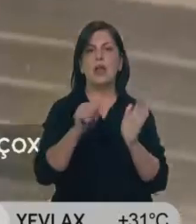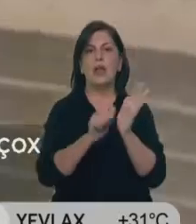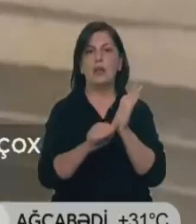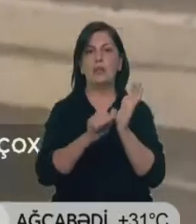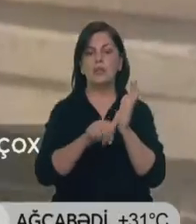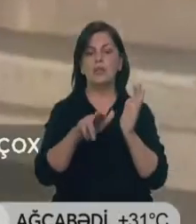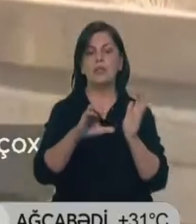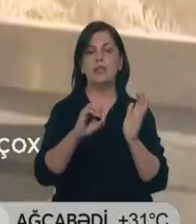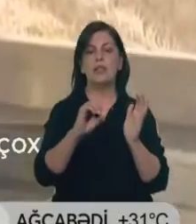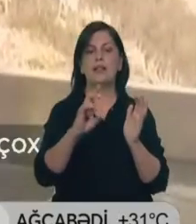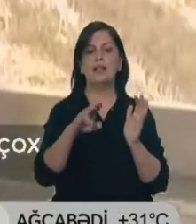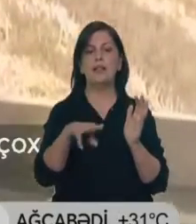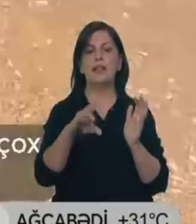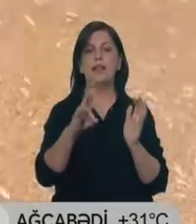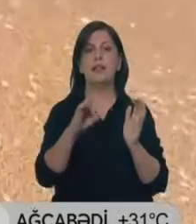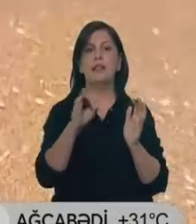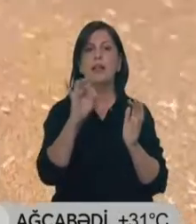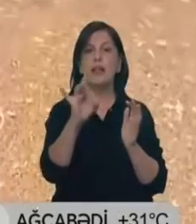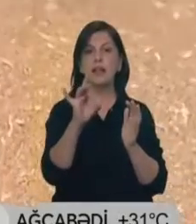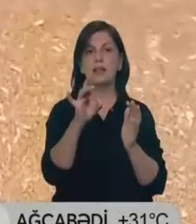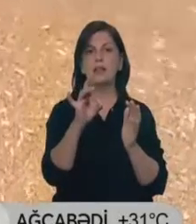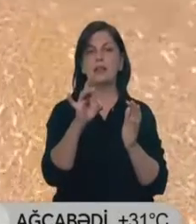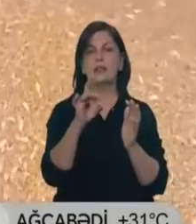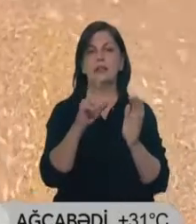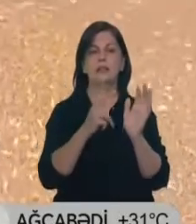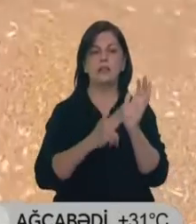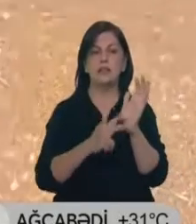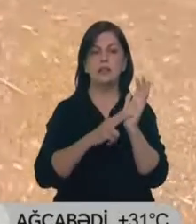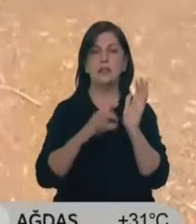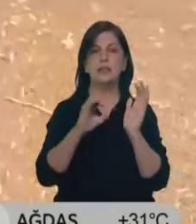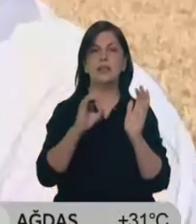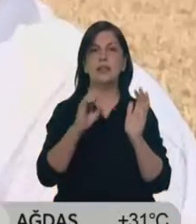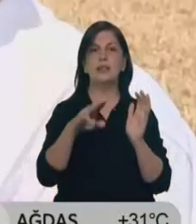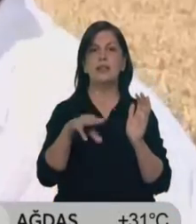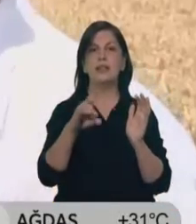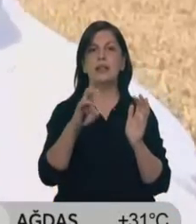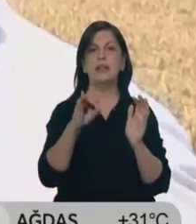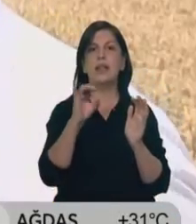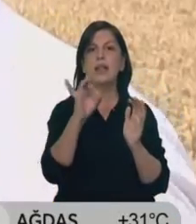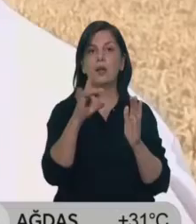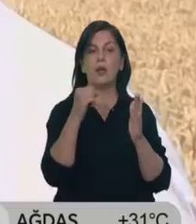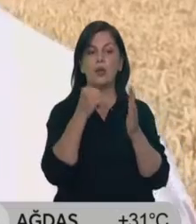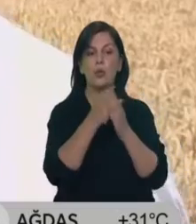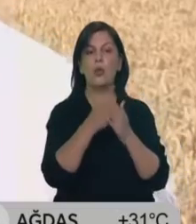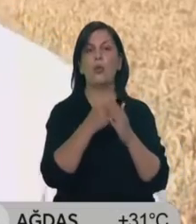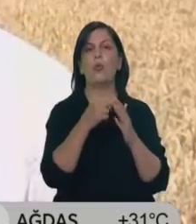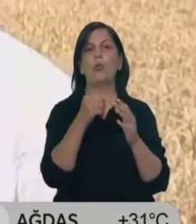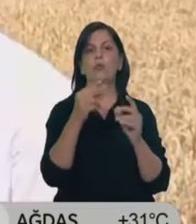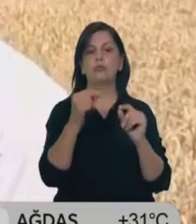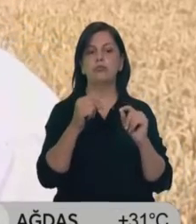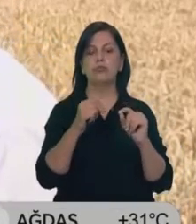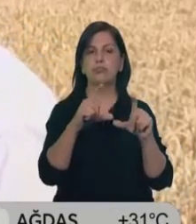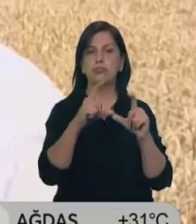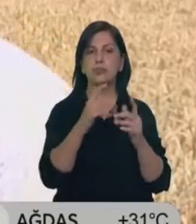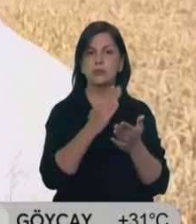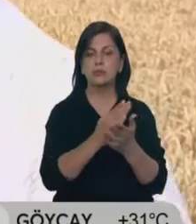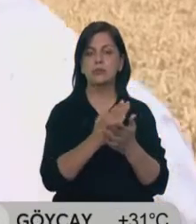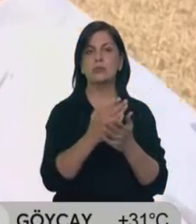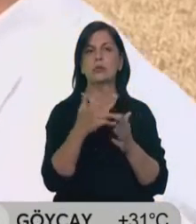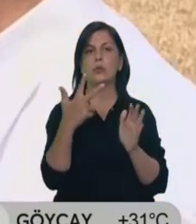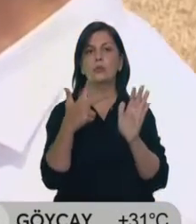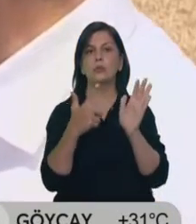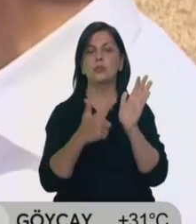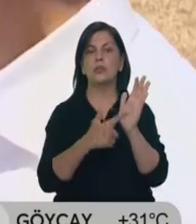götürülüb. Hətta bəzi sahələrdə məhsuldarlıq 80 sentnerə qədər çatıb. 30 hektar taxıl əkmişəm.